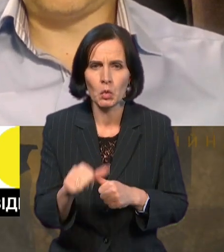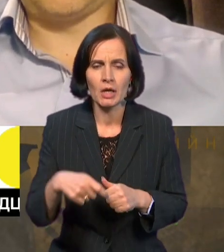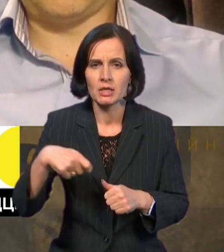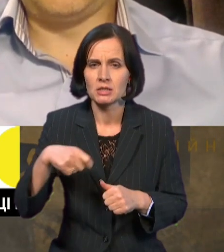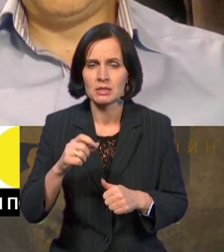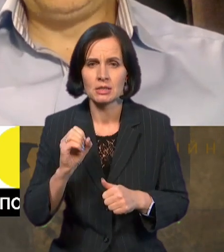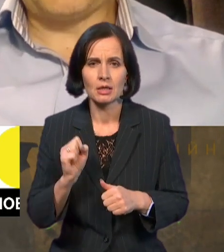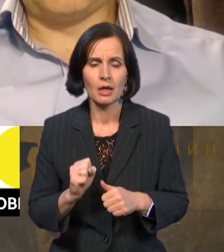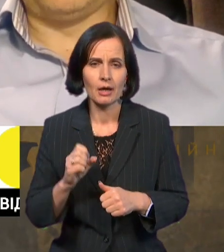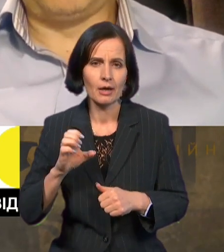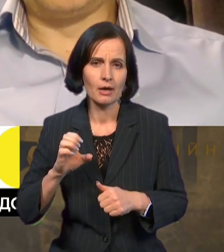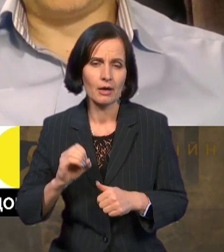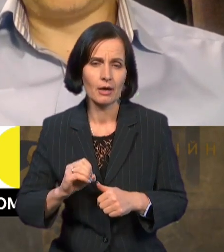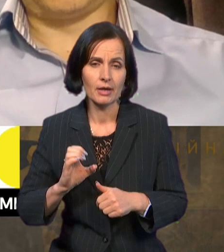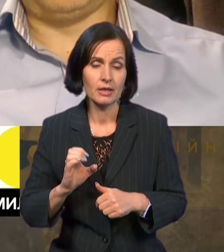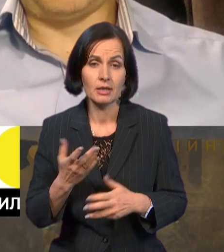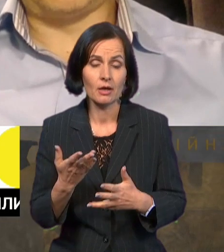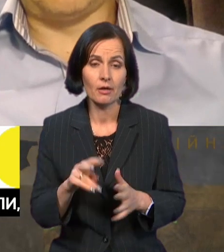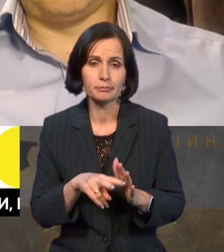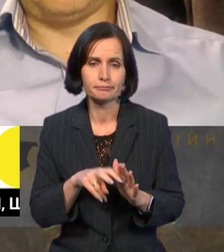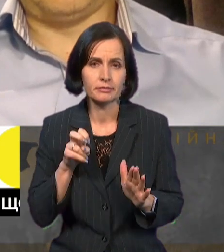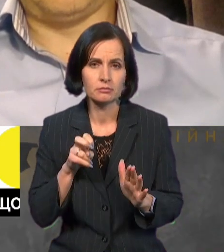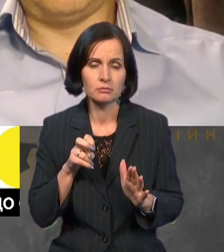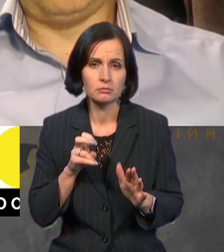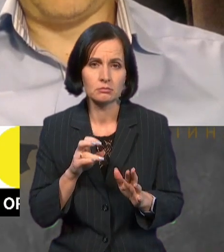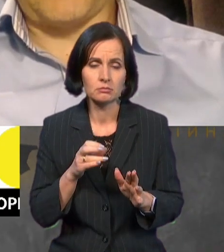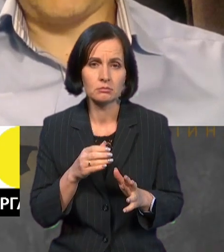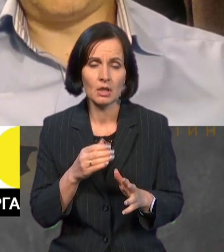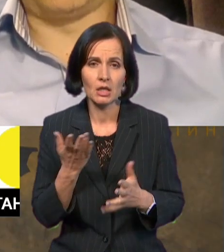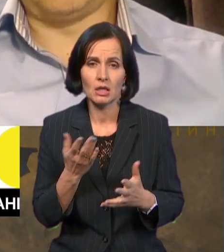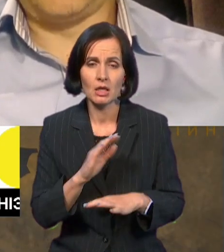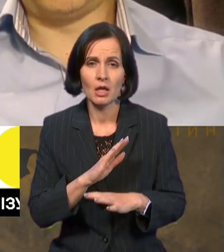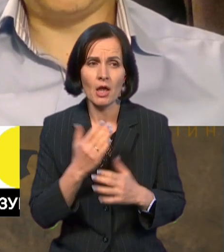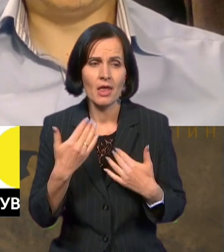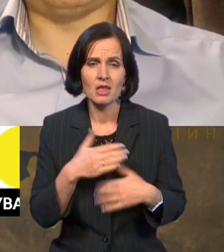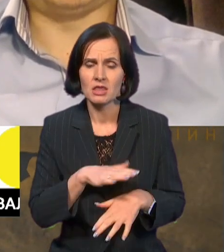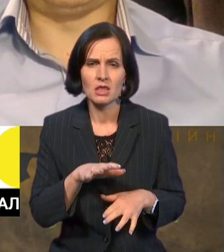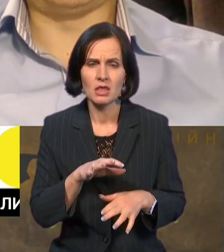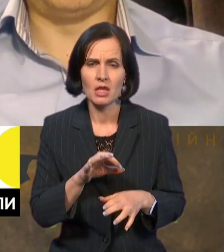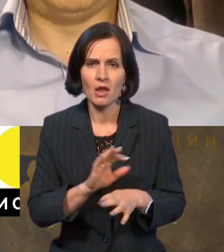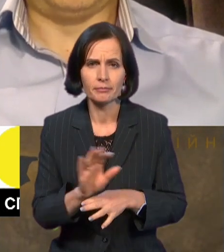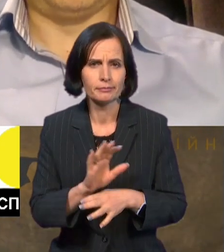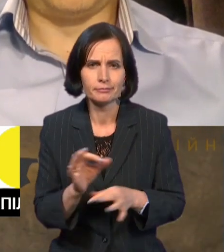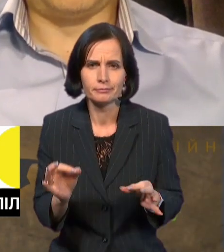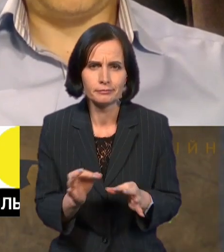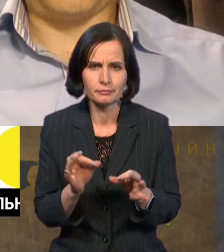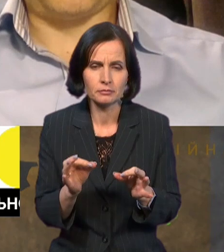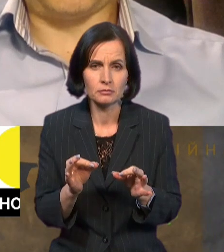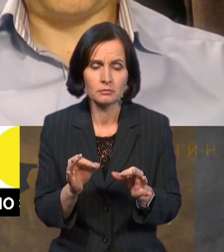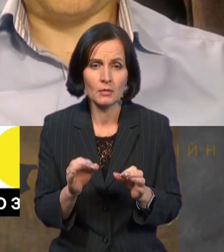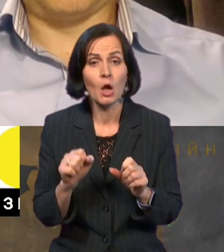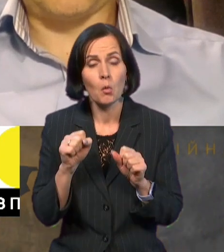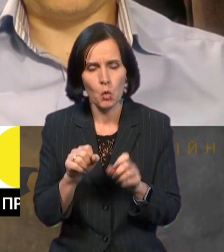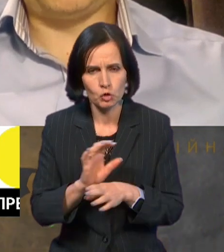так, яка виключилася і перестала постачати, тобто вона може генерувати, ну, вони зупинили, скажімо